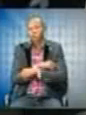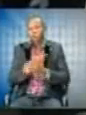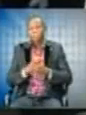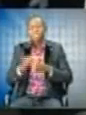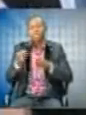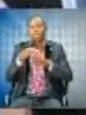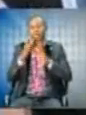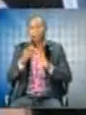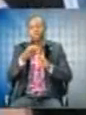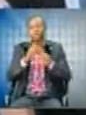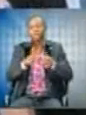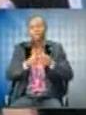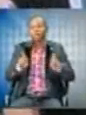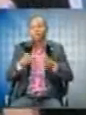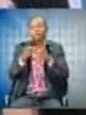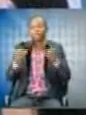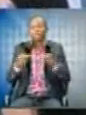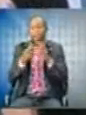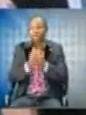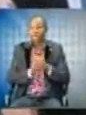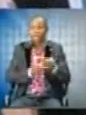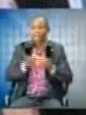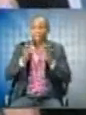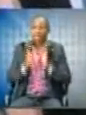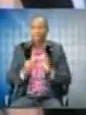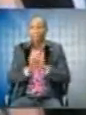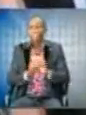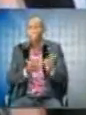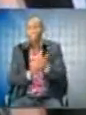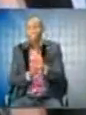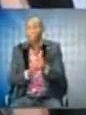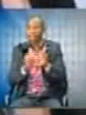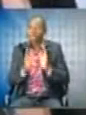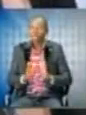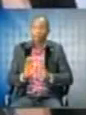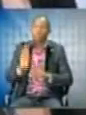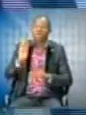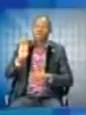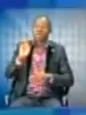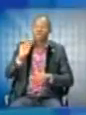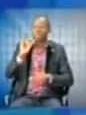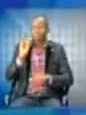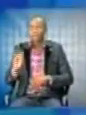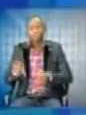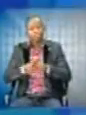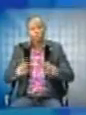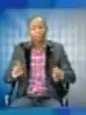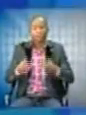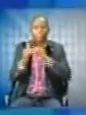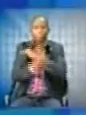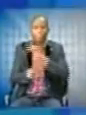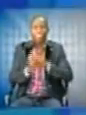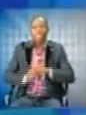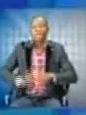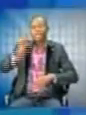partout, à l'instar du directeur d'Alphalit, Angola, Bénin et d'ailleurs. Et les Katangais,